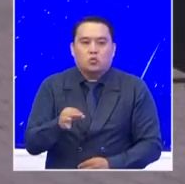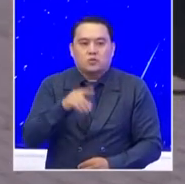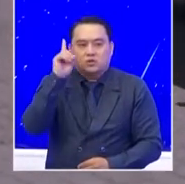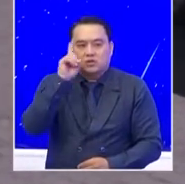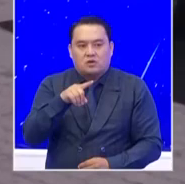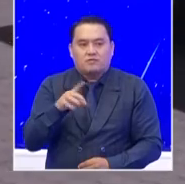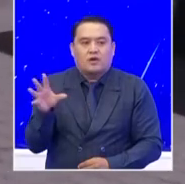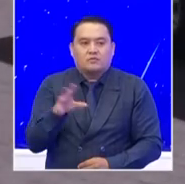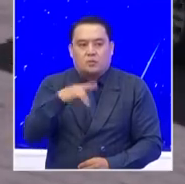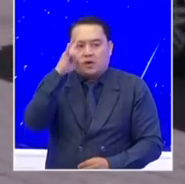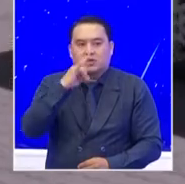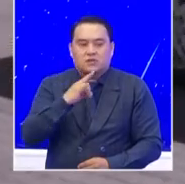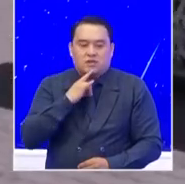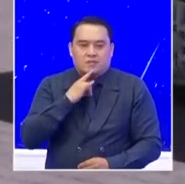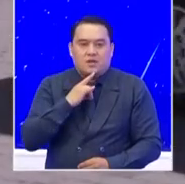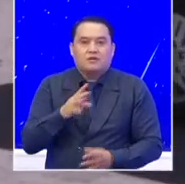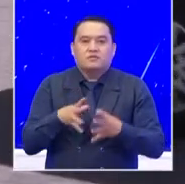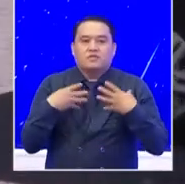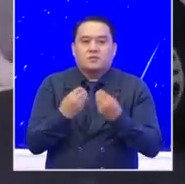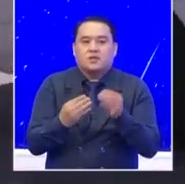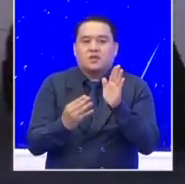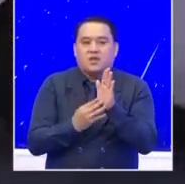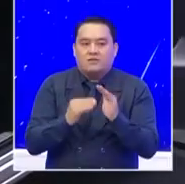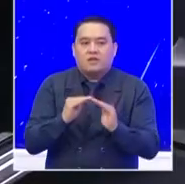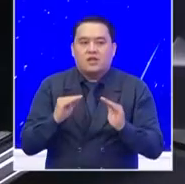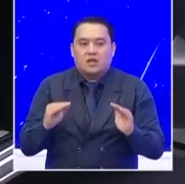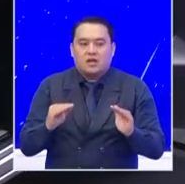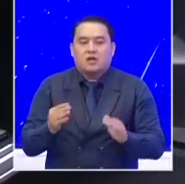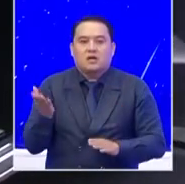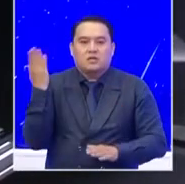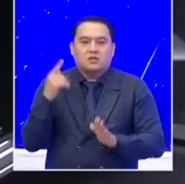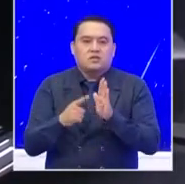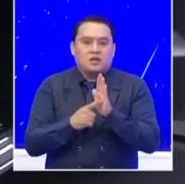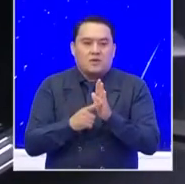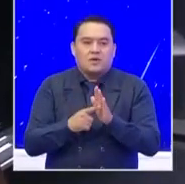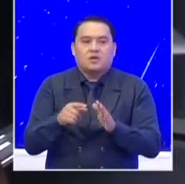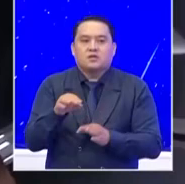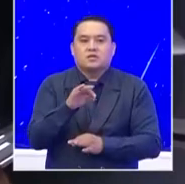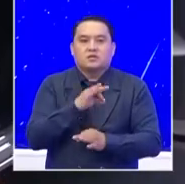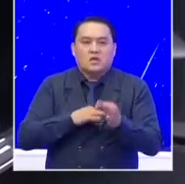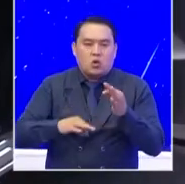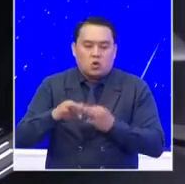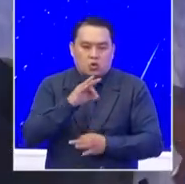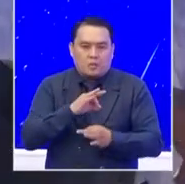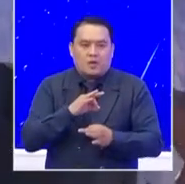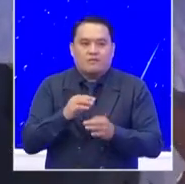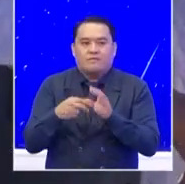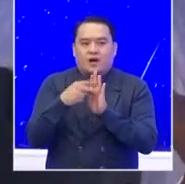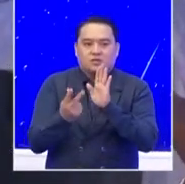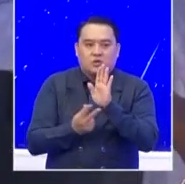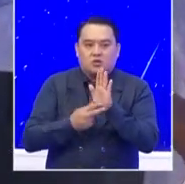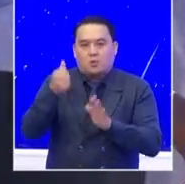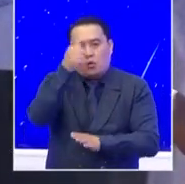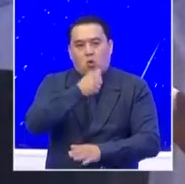области, но и во всем Казахстане. В семье 9 детей, 7 из которых ранее воспитывались в детском доме. В 2018